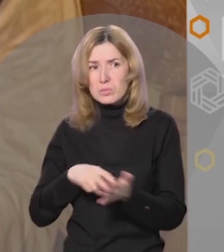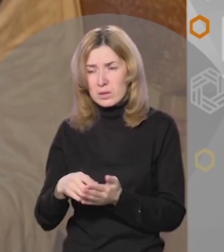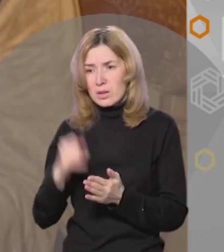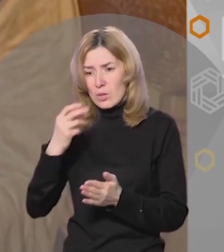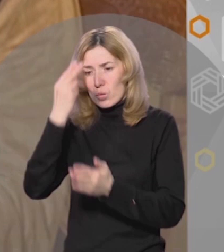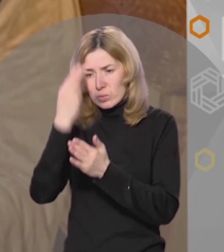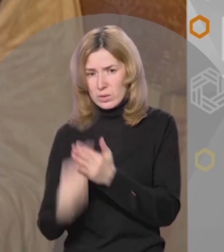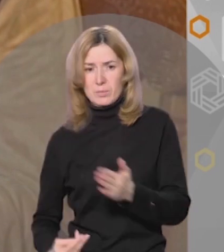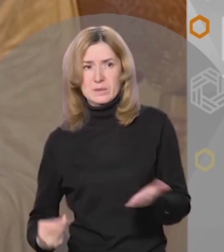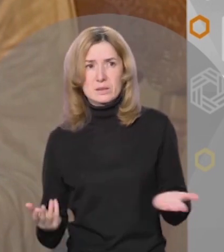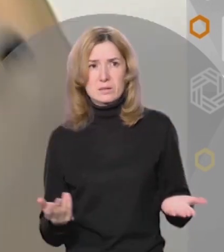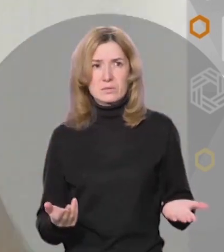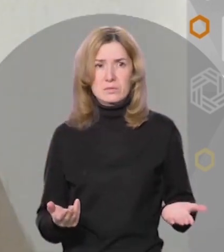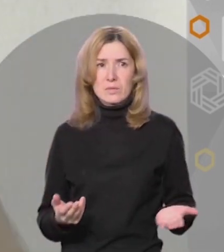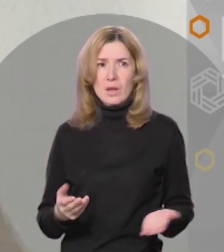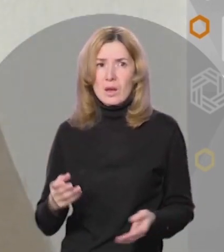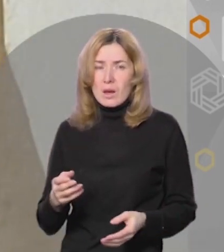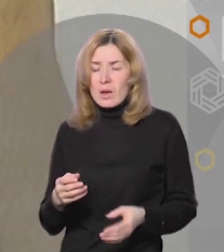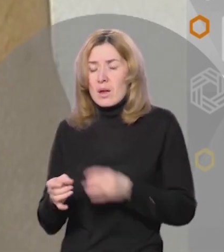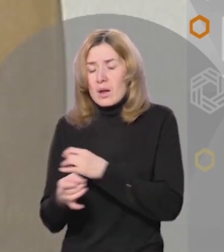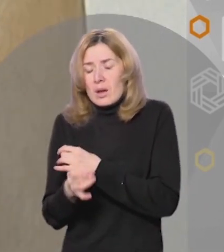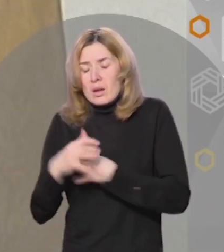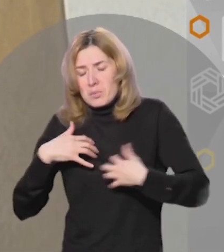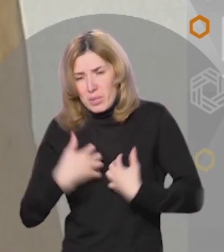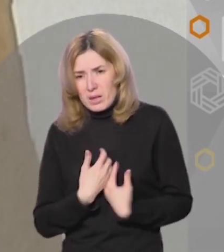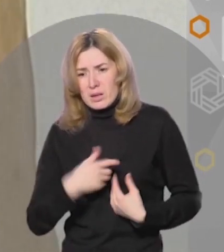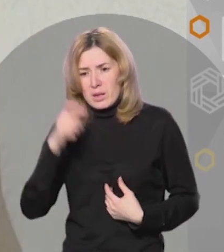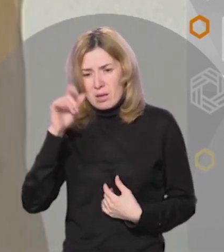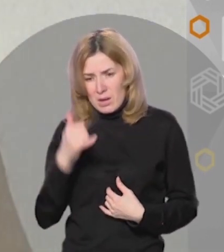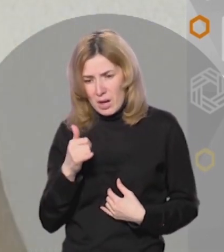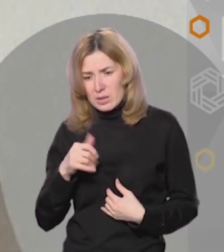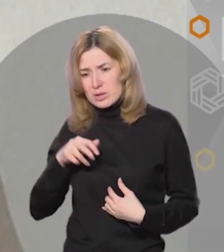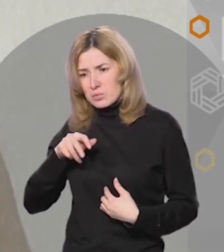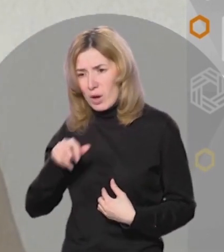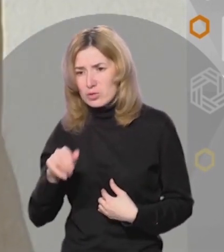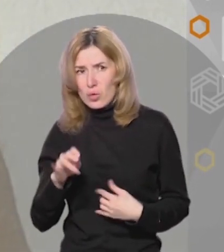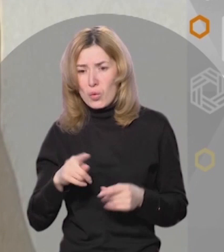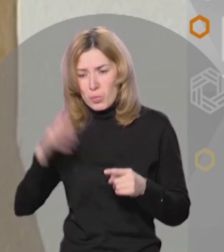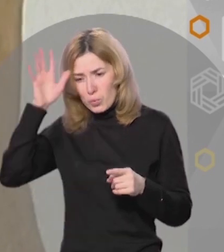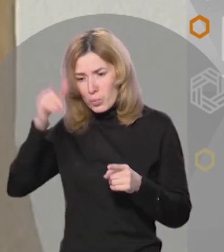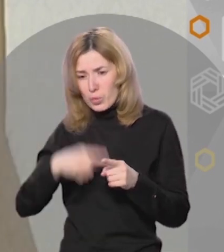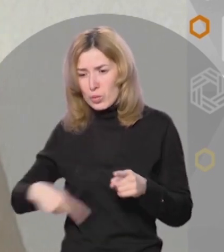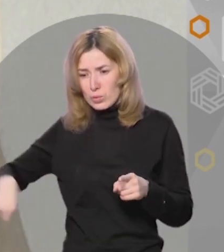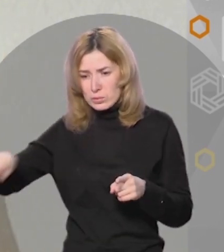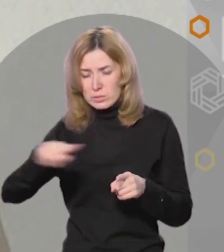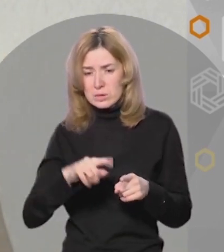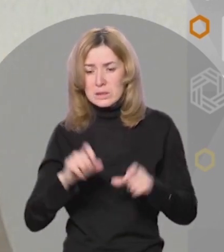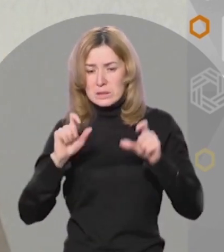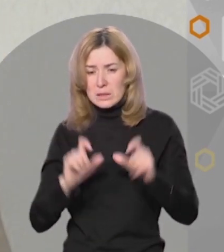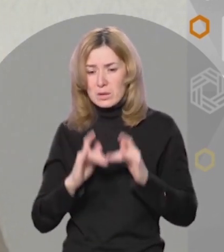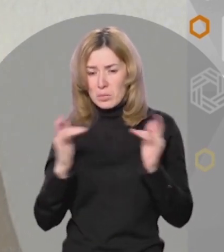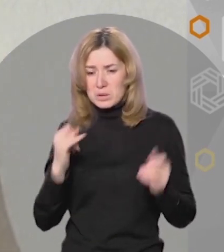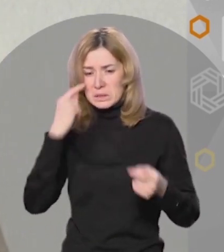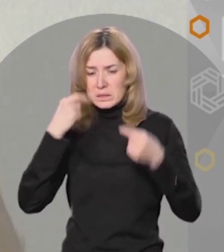и утопиться. Бедный карандашик пошел к пруду, сел на мостик